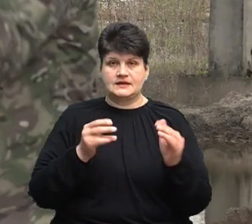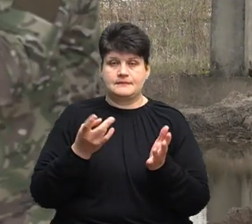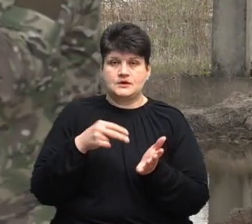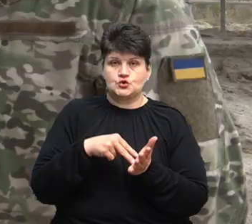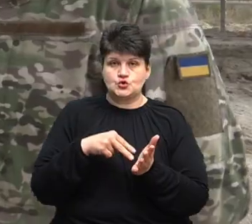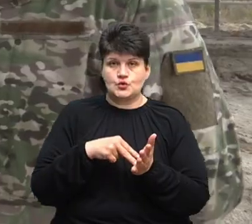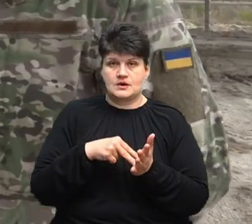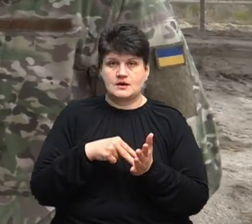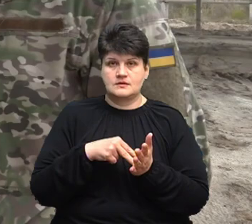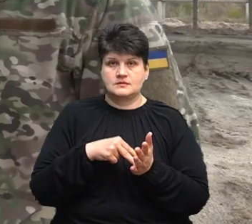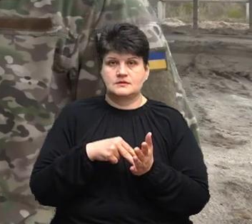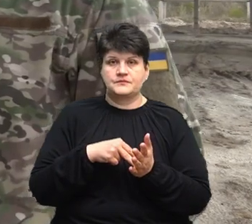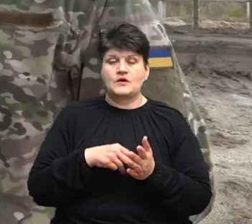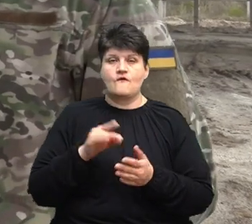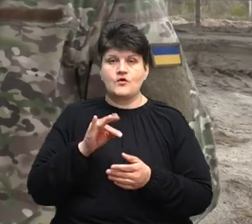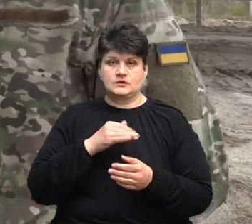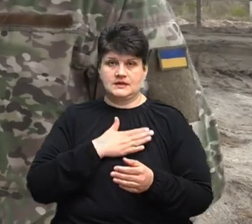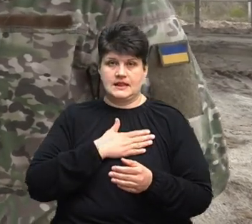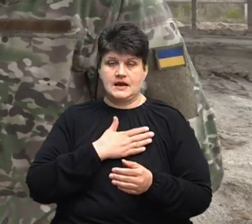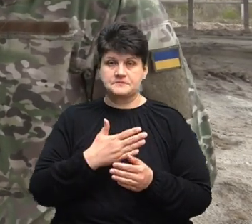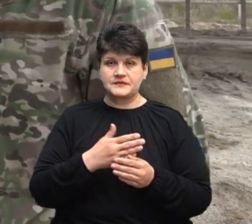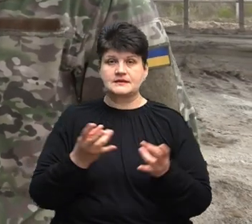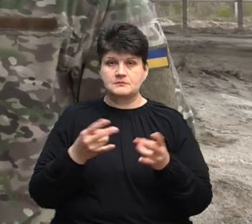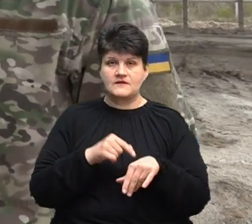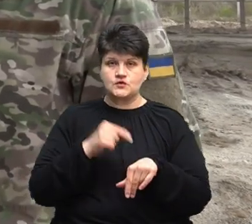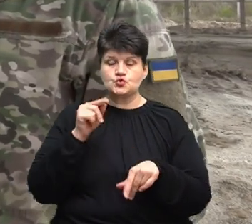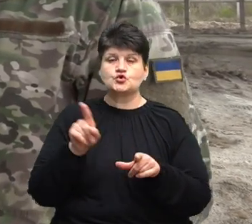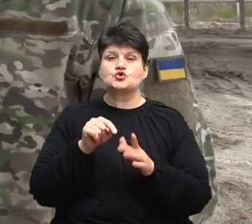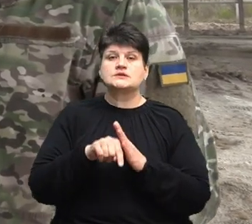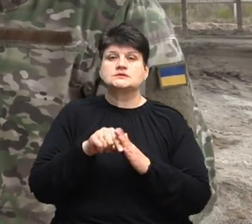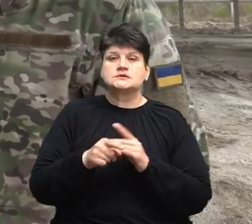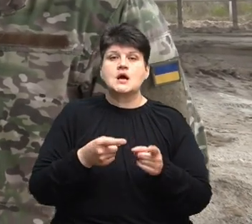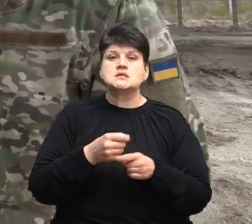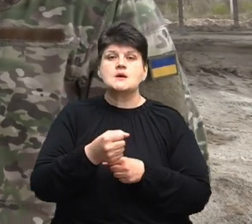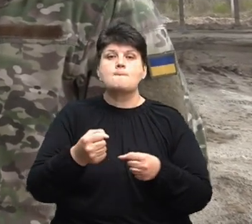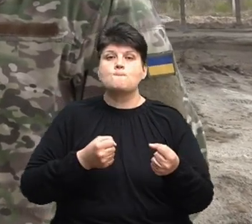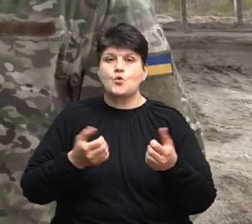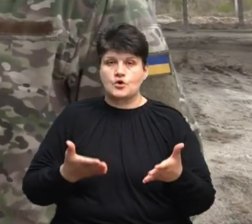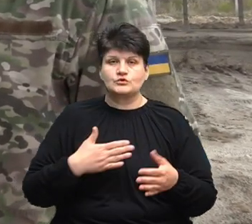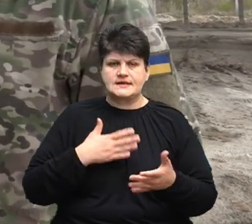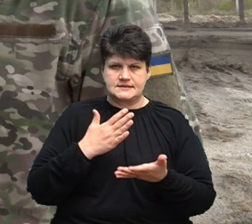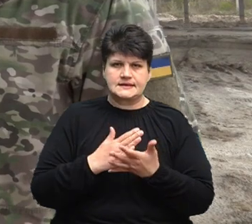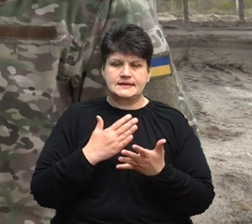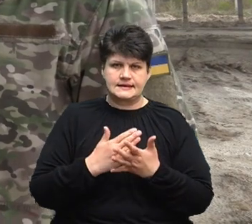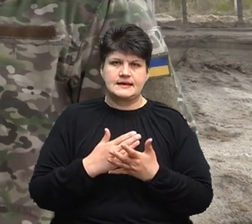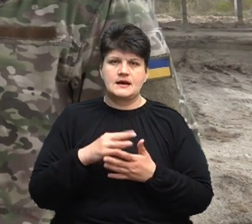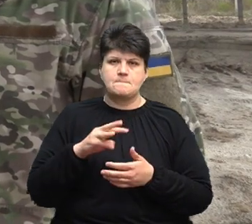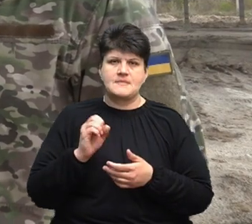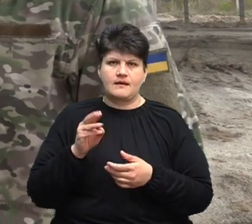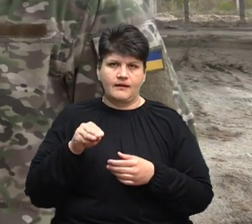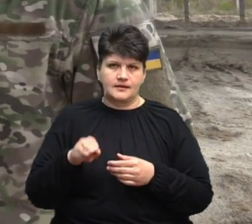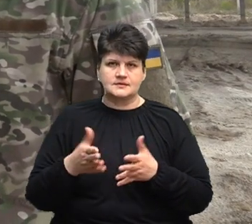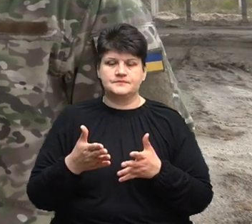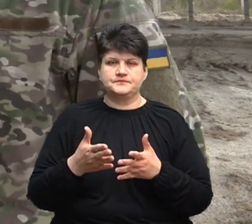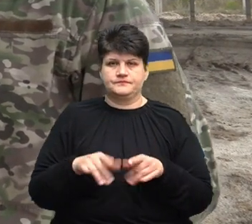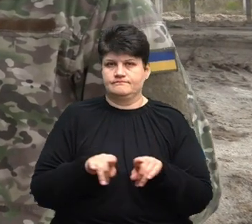тулубом фронтально. Основне це, щоб вони відчули, що таке зброя. У нас є масовий макет, макетний габарит автомату